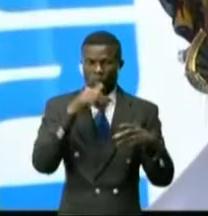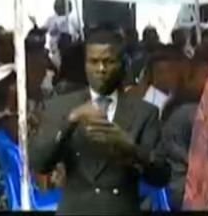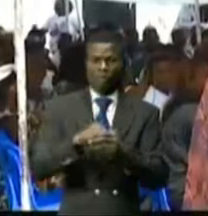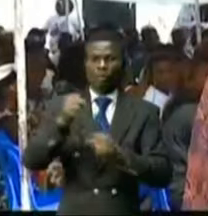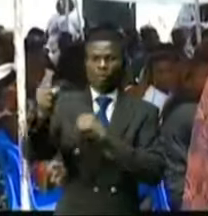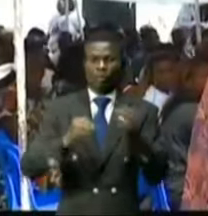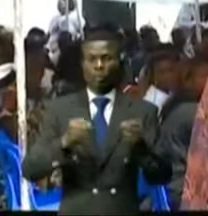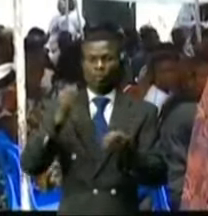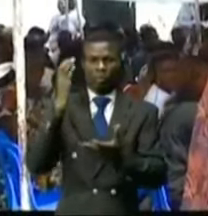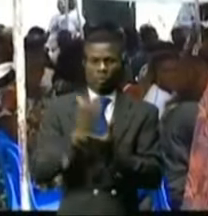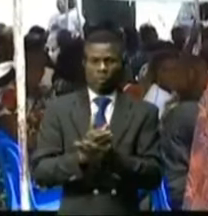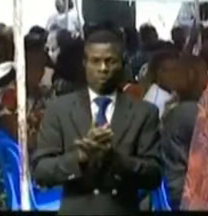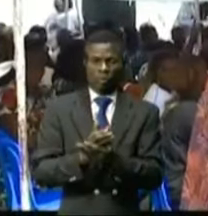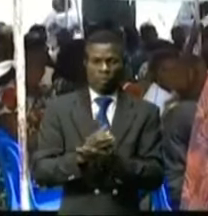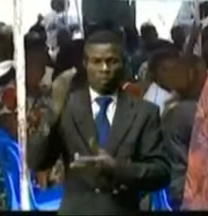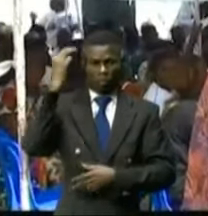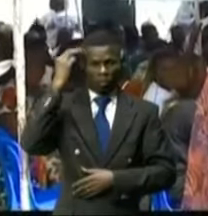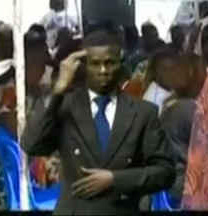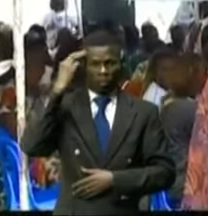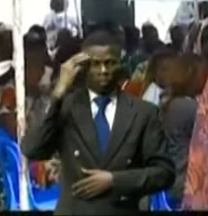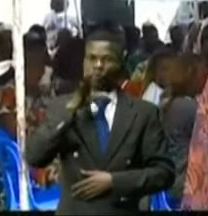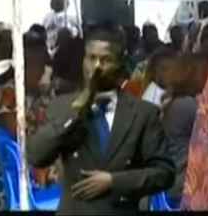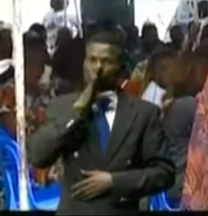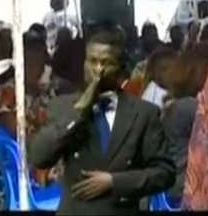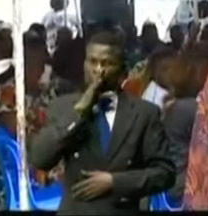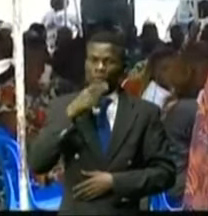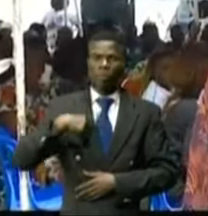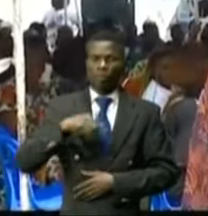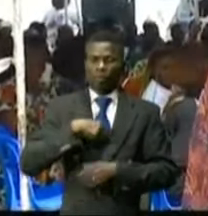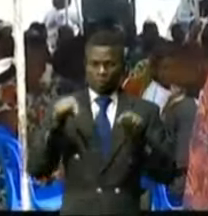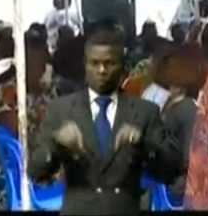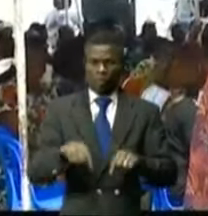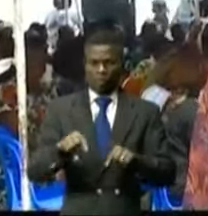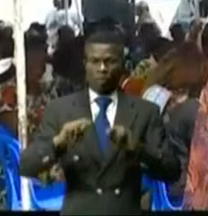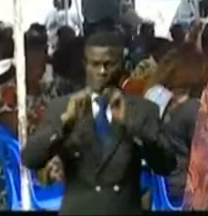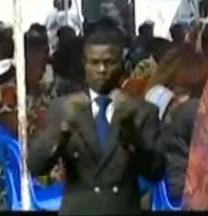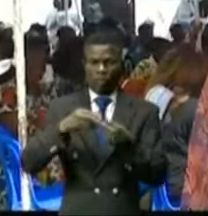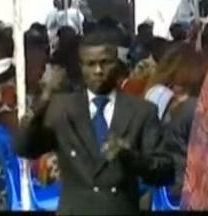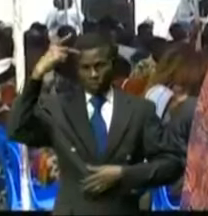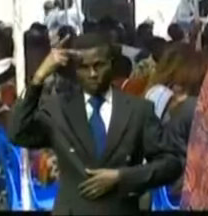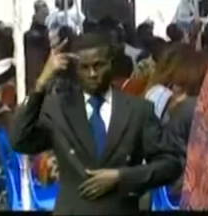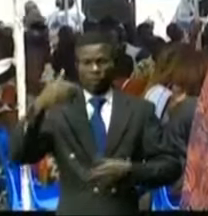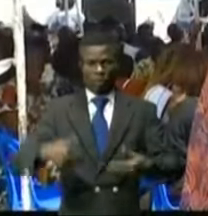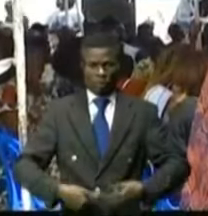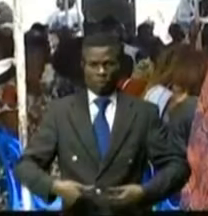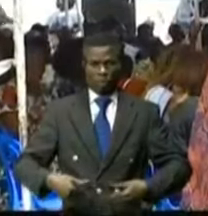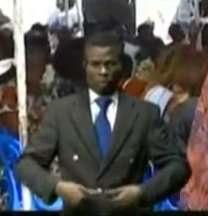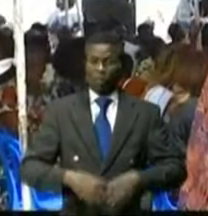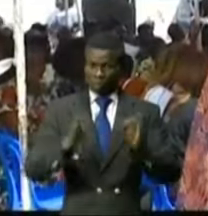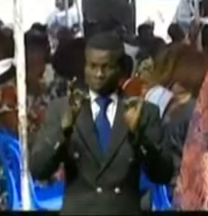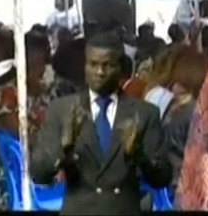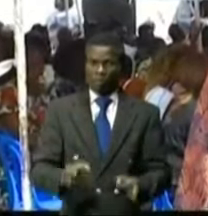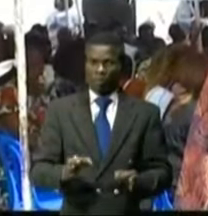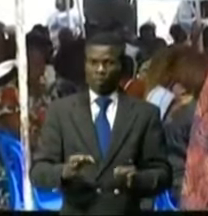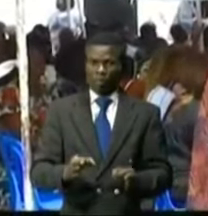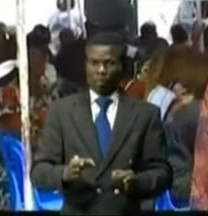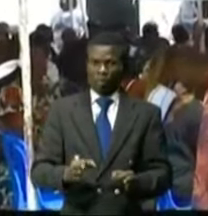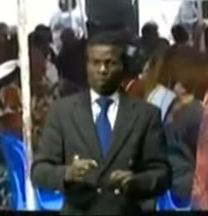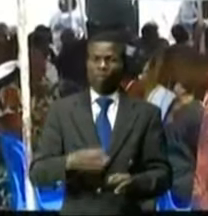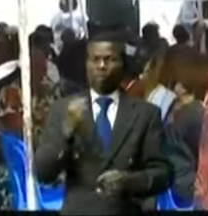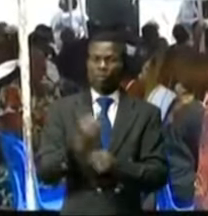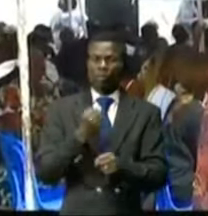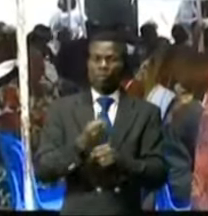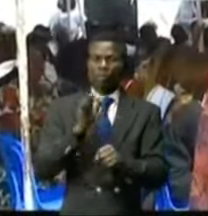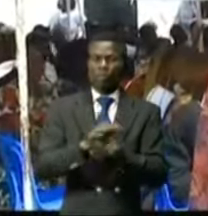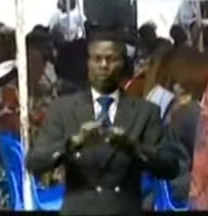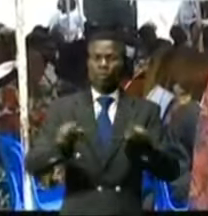lutte contre les mentalités erronées. Nous sommes là un parti jeune, mais qui fait plus que